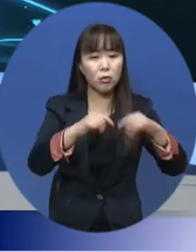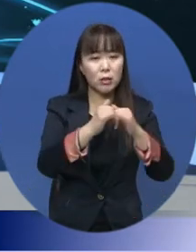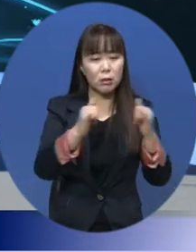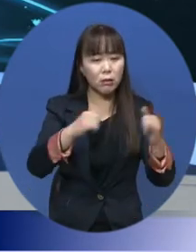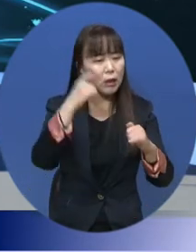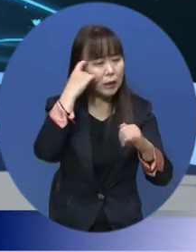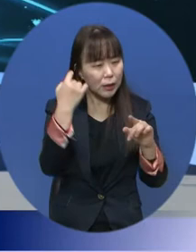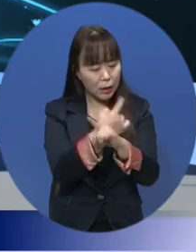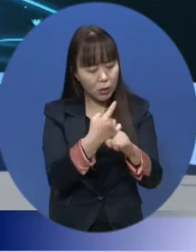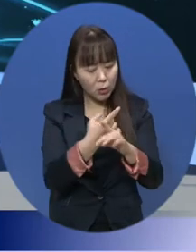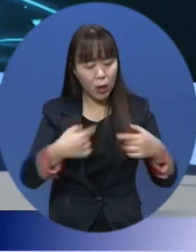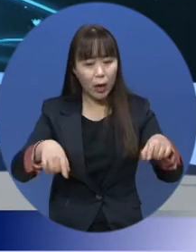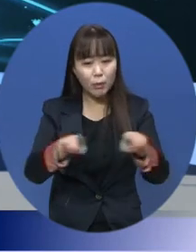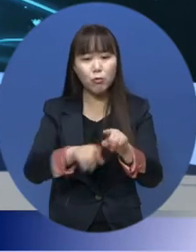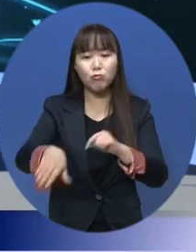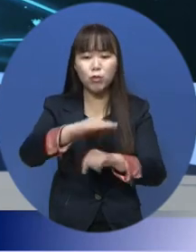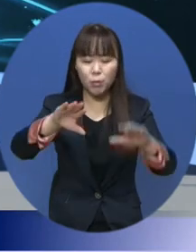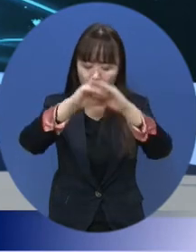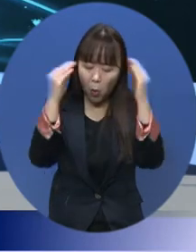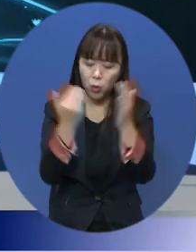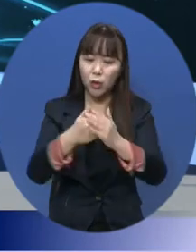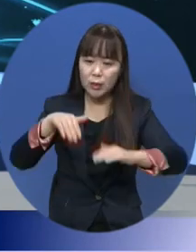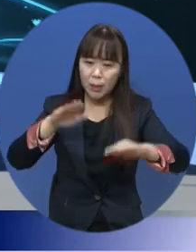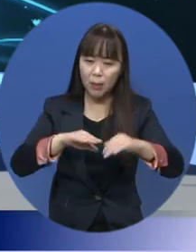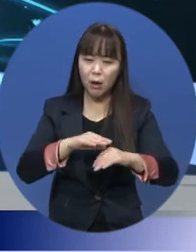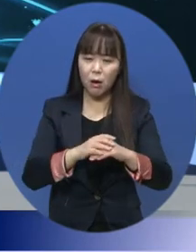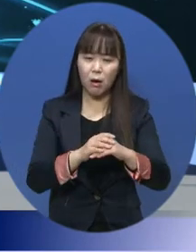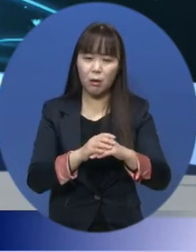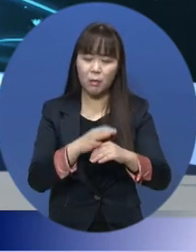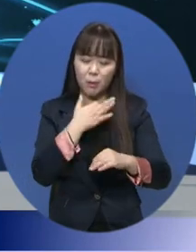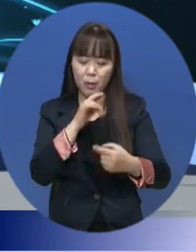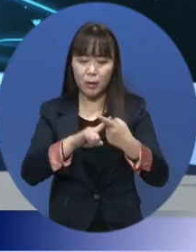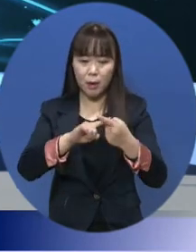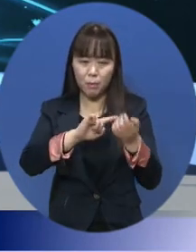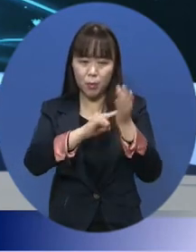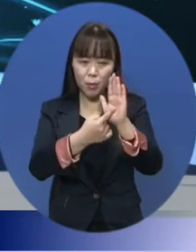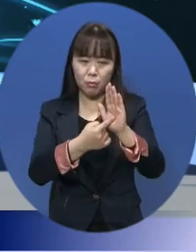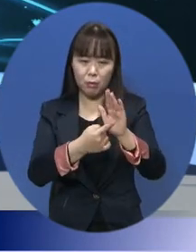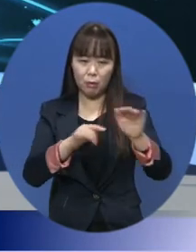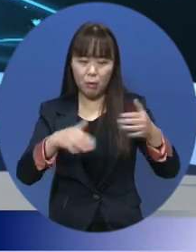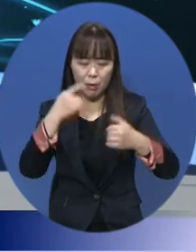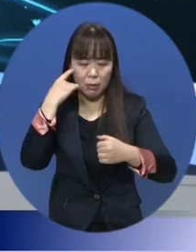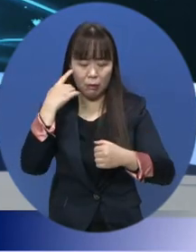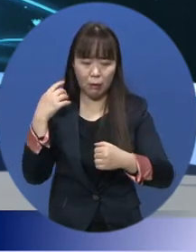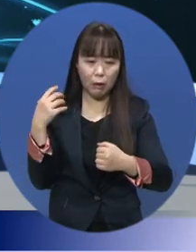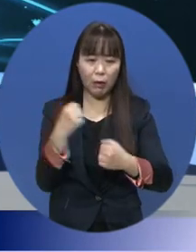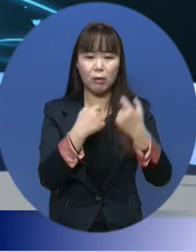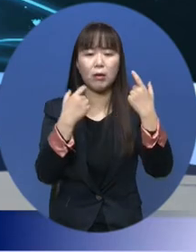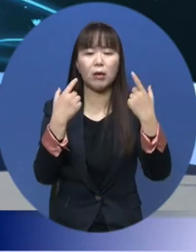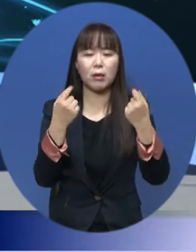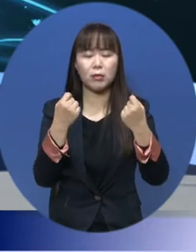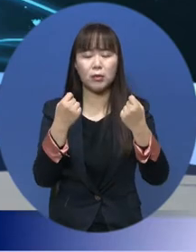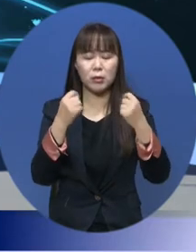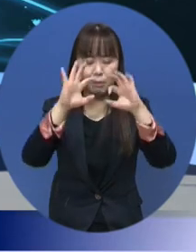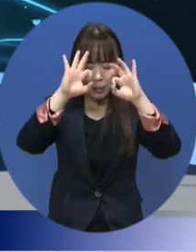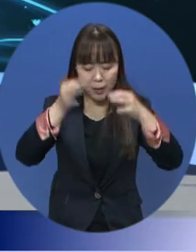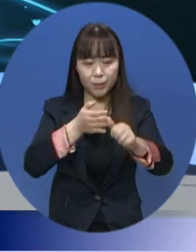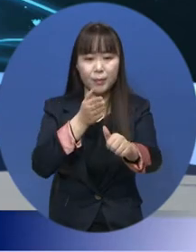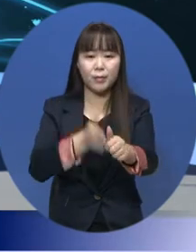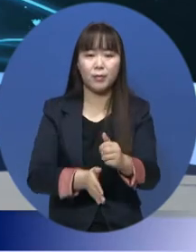개선과 함께 우리 모두 차별과 혐오의 표현을 그동안 가벼이 여기고 넘기지 났는지 되돌아 봐야